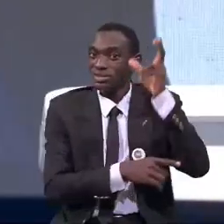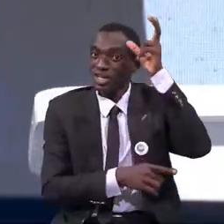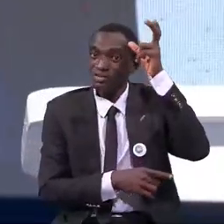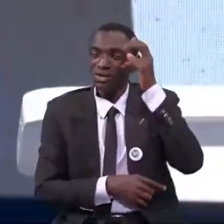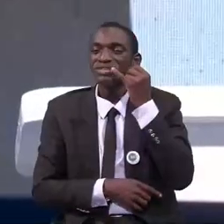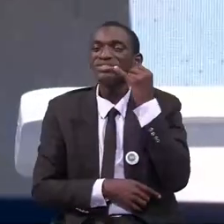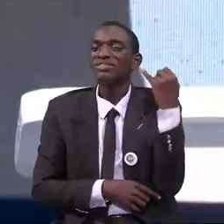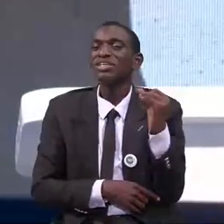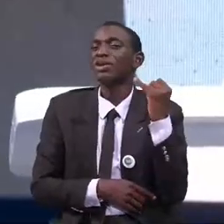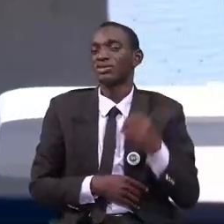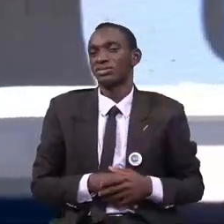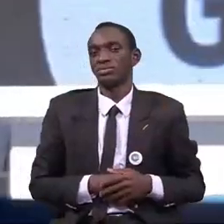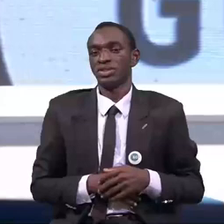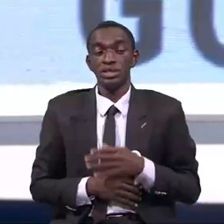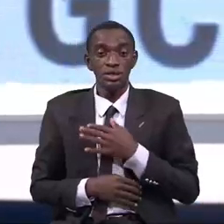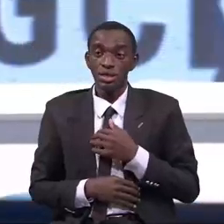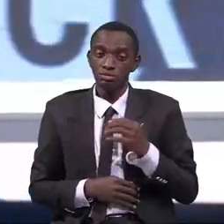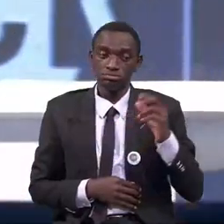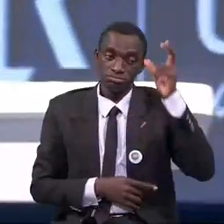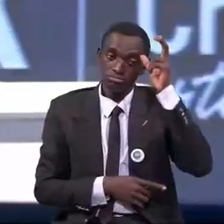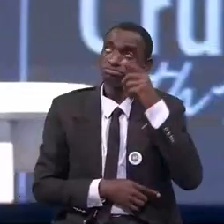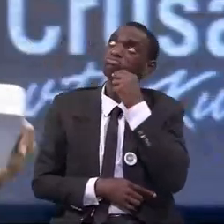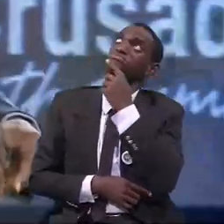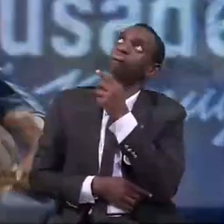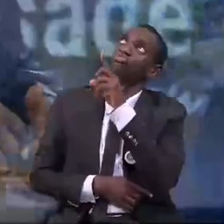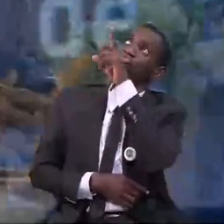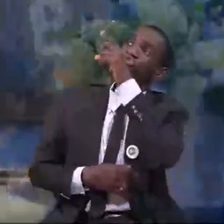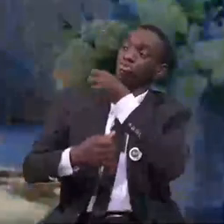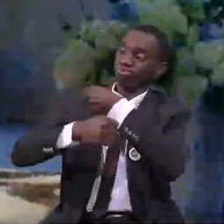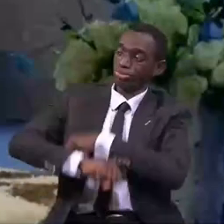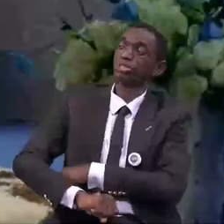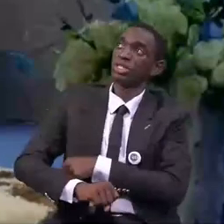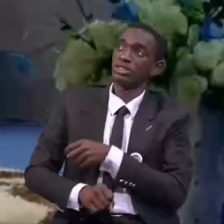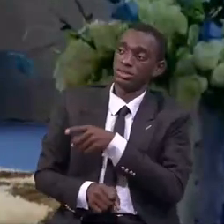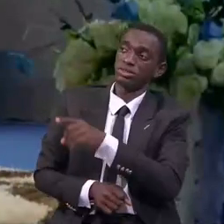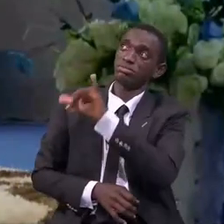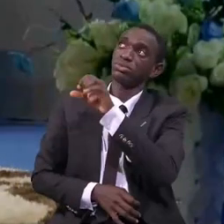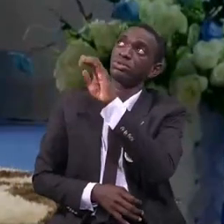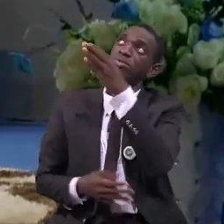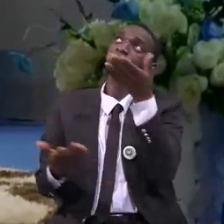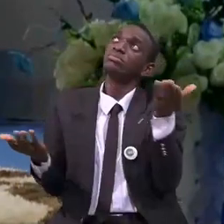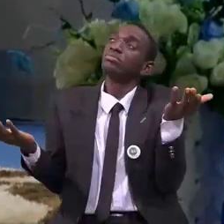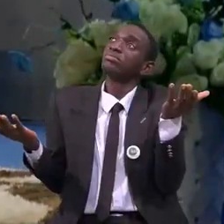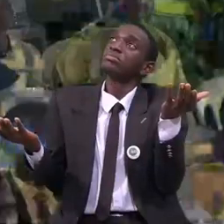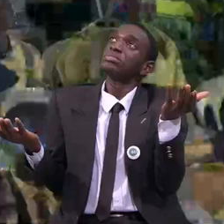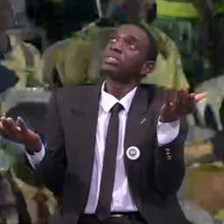jaloux et tu as mis une ha autour de lui tu l'as